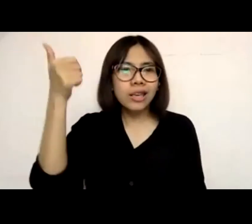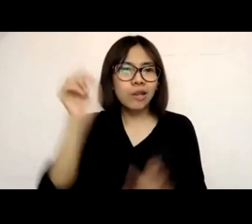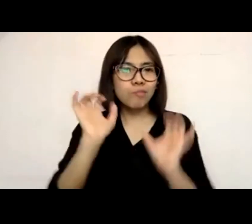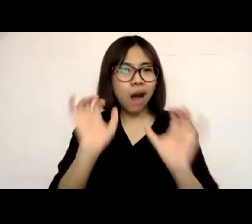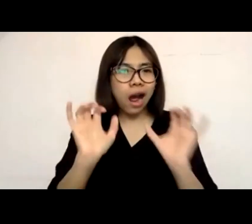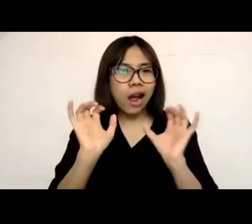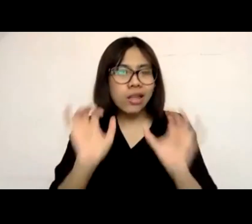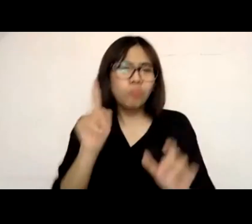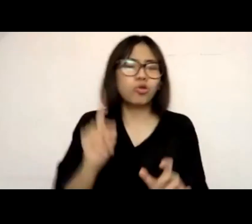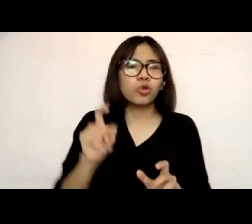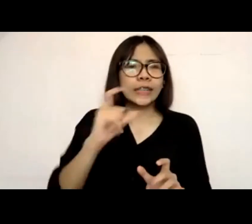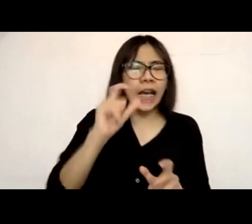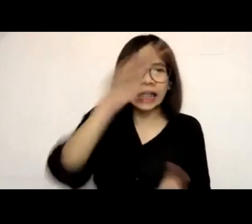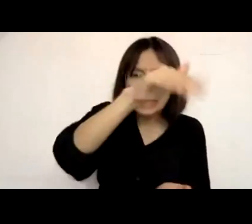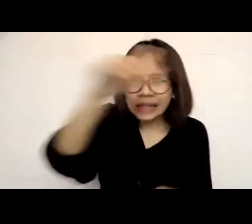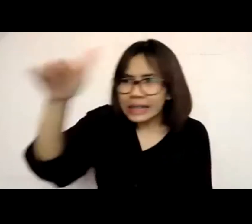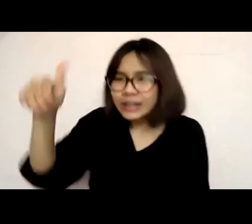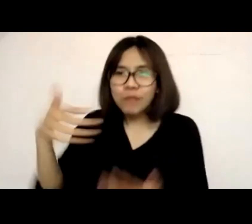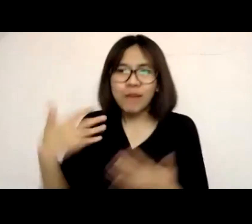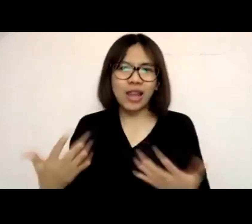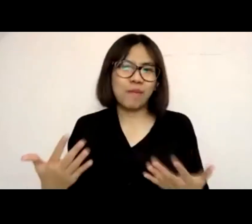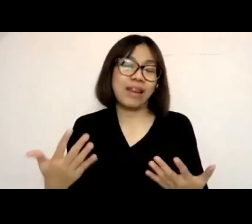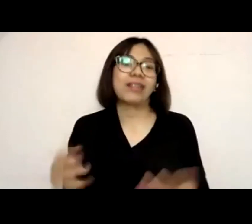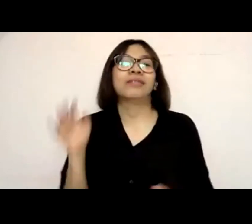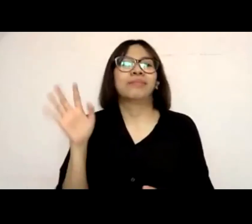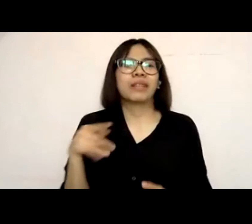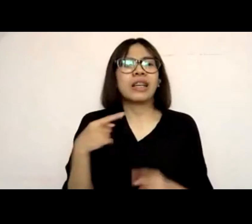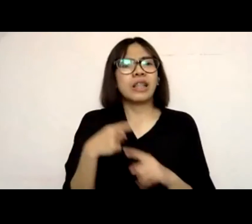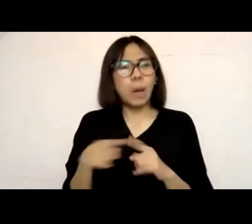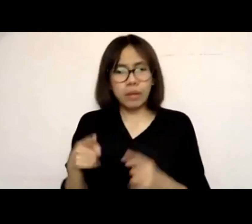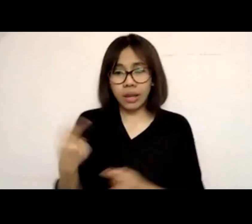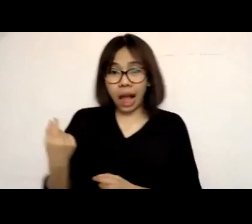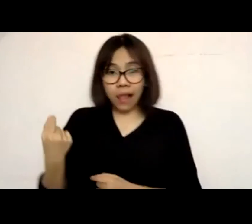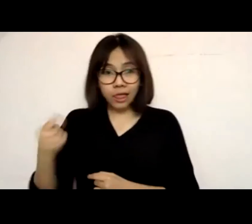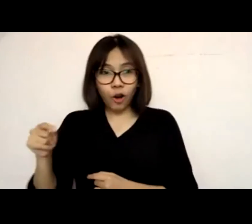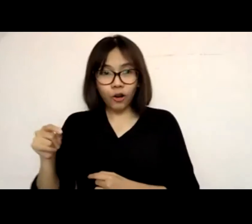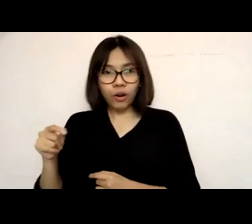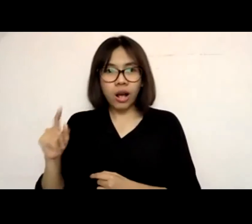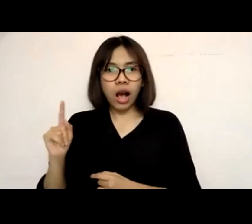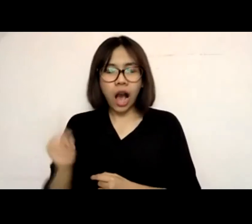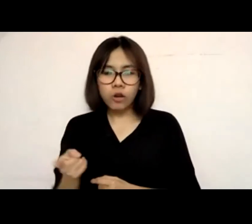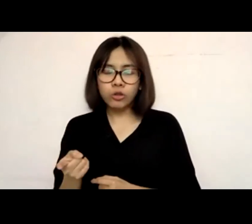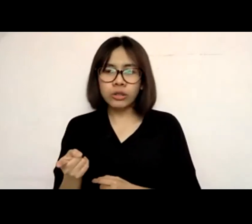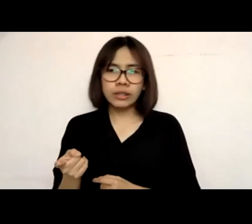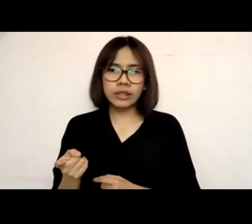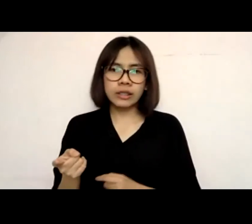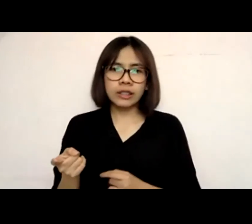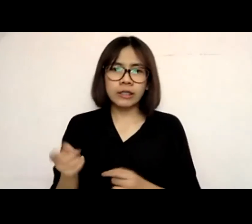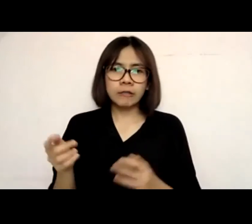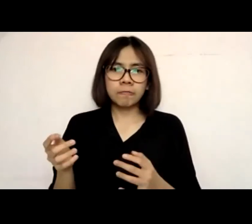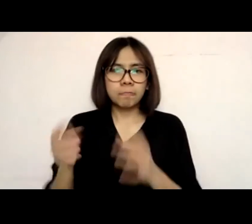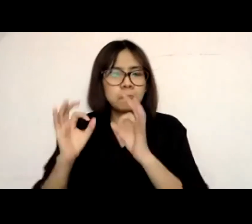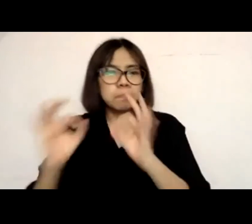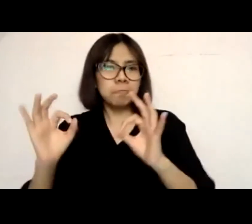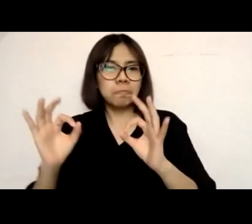maupun soft skill gitu. Tapi di sisi lain kan perusahaan tetap harus efisien gitu ya. Karena memang